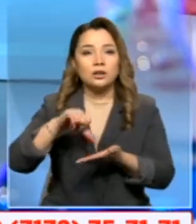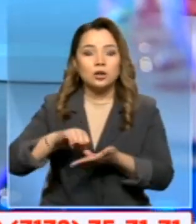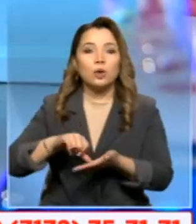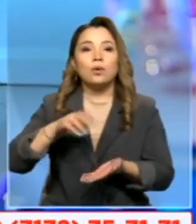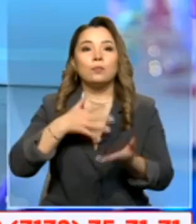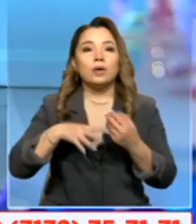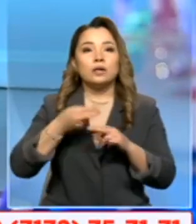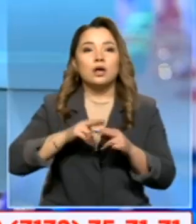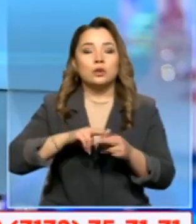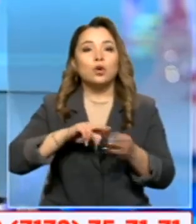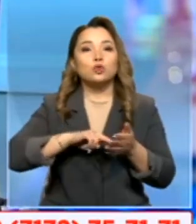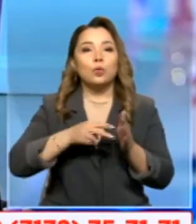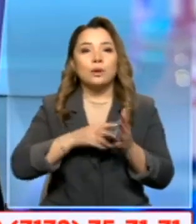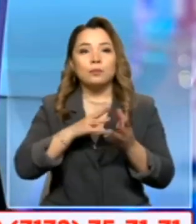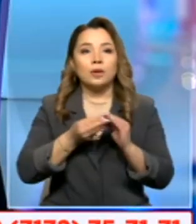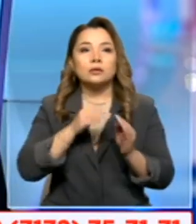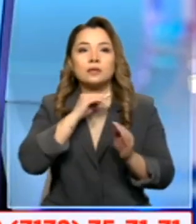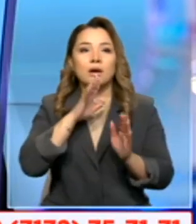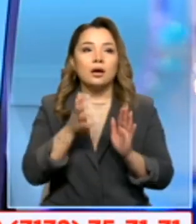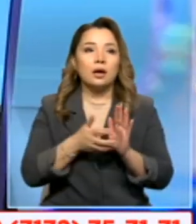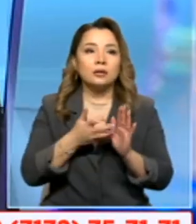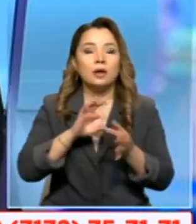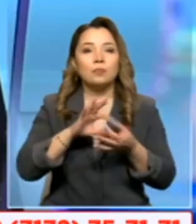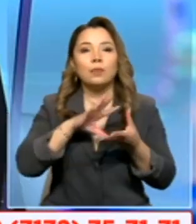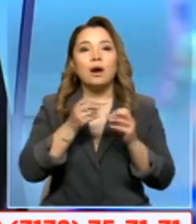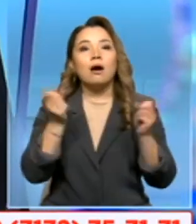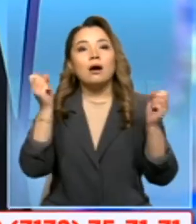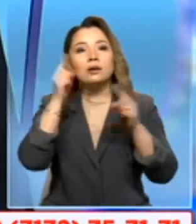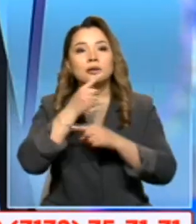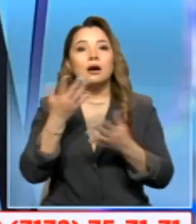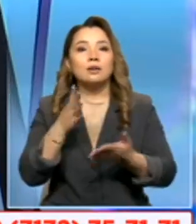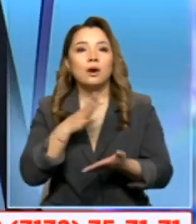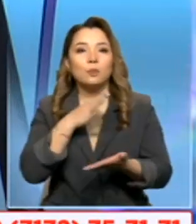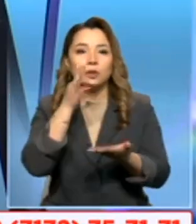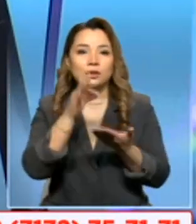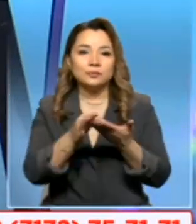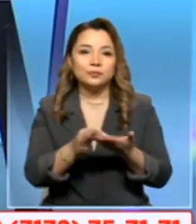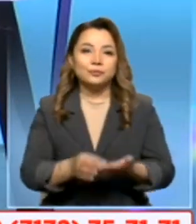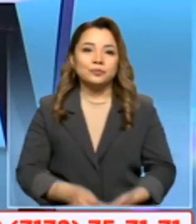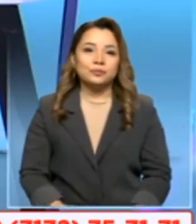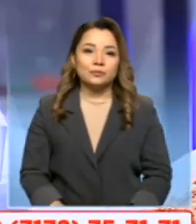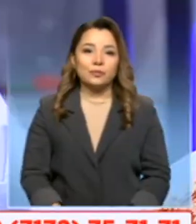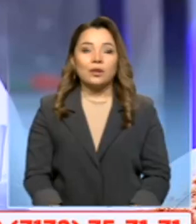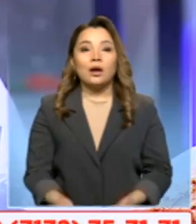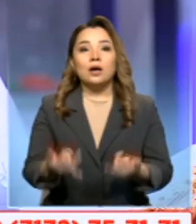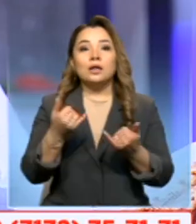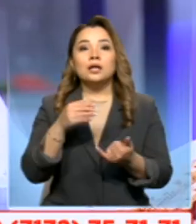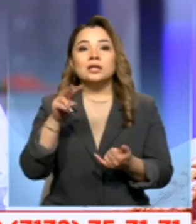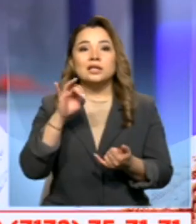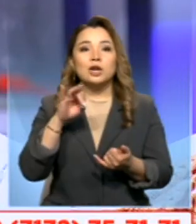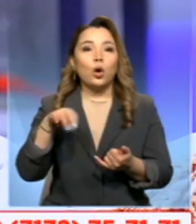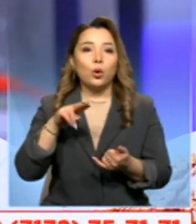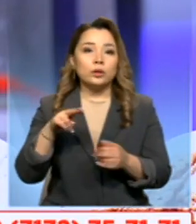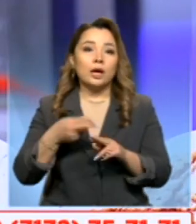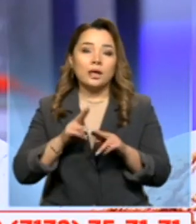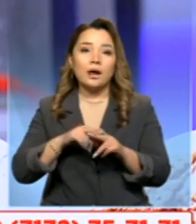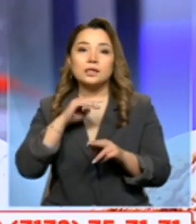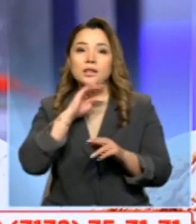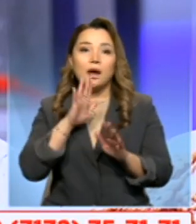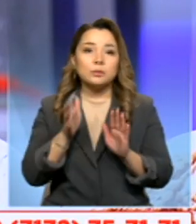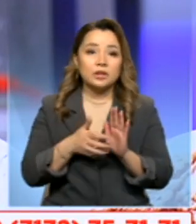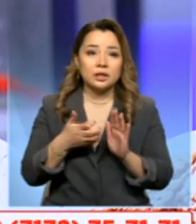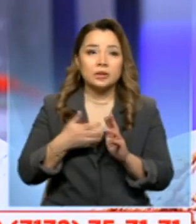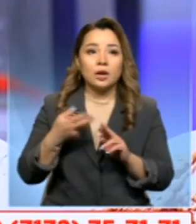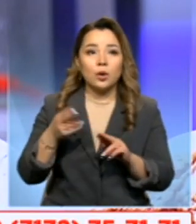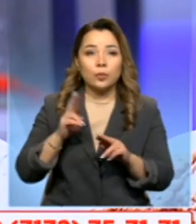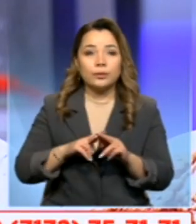жобаға келгенде йод тапшылығы болды ма, оны қалай анықтадық, Махаббат Ибрагимқызы? Қараңыздар, йод тапшылығы деген сөз,